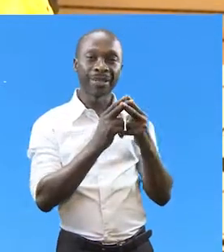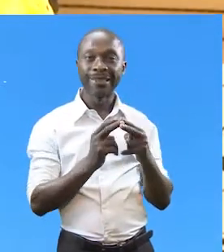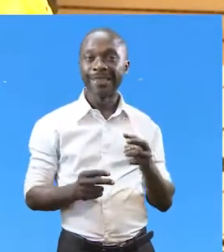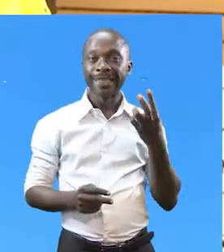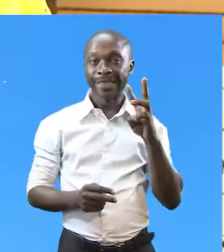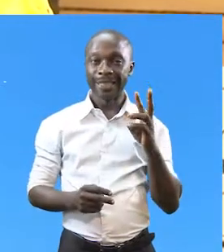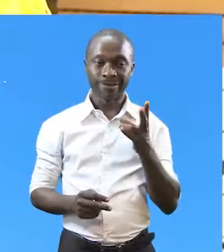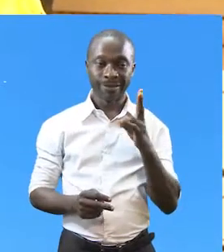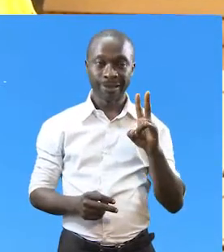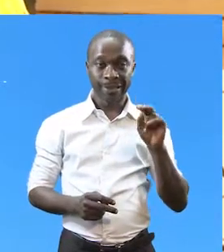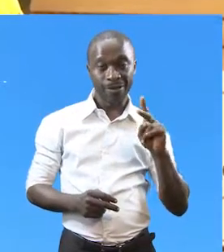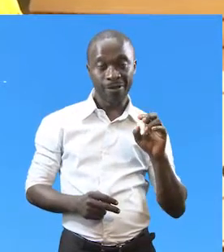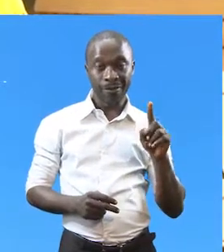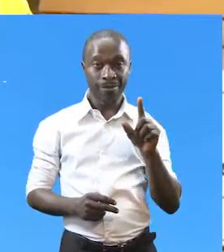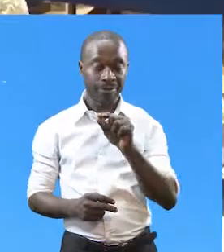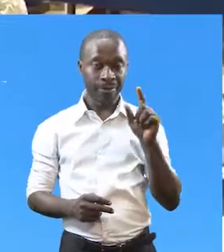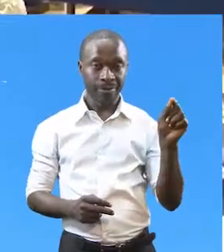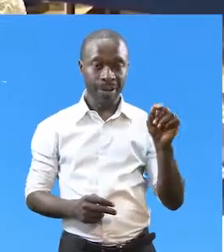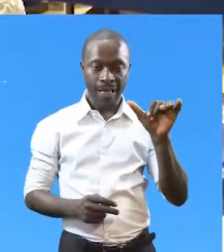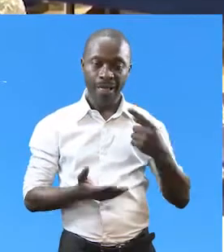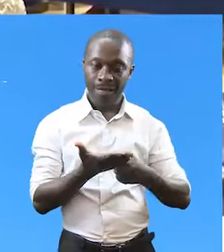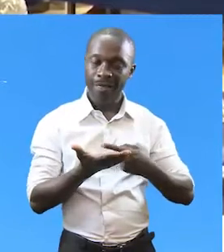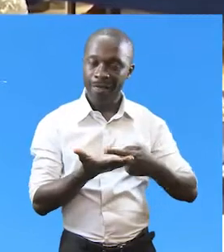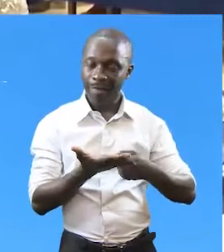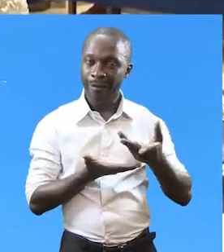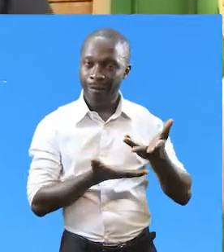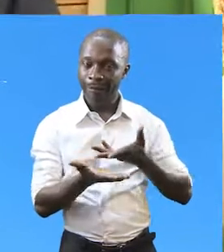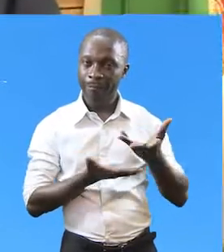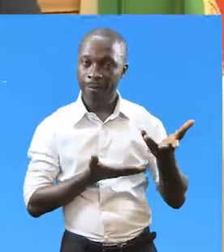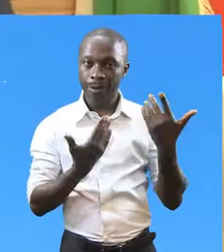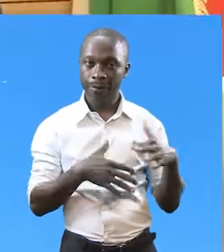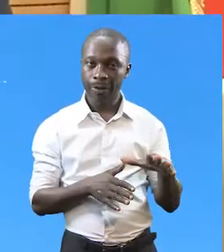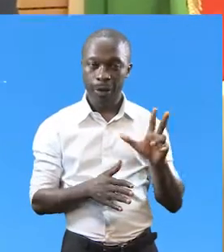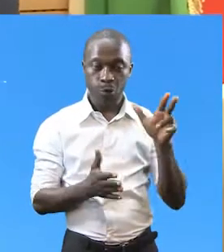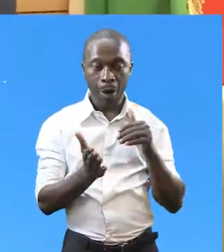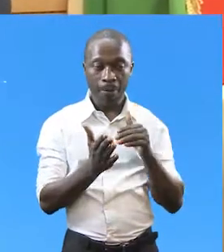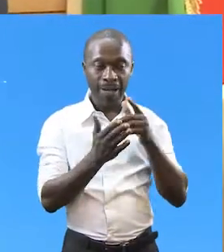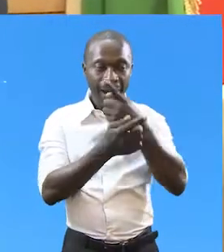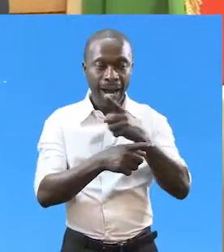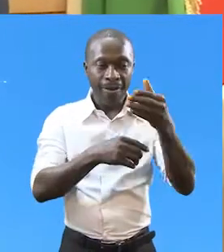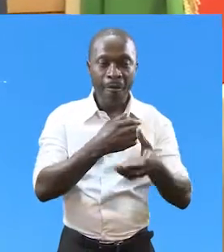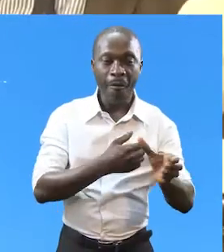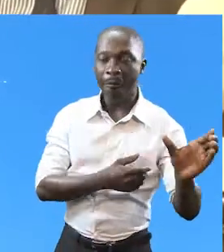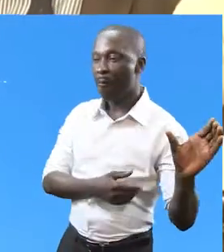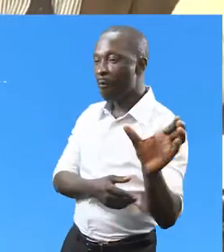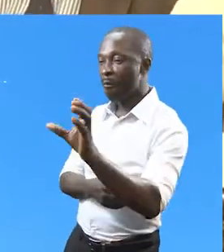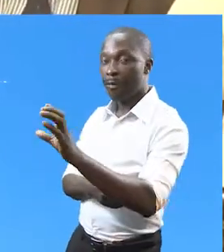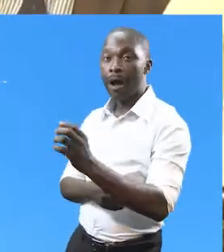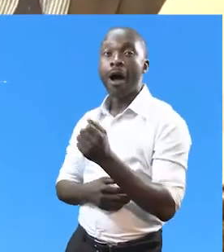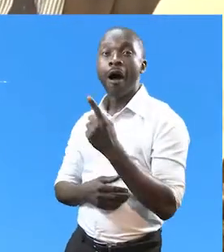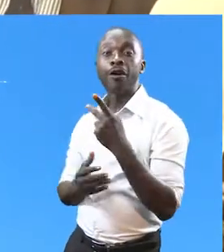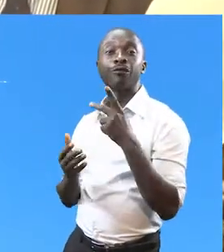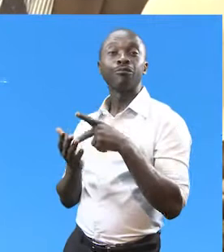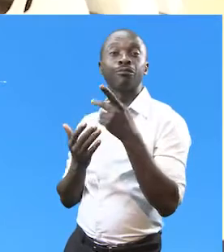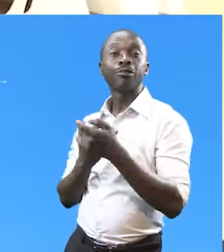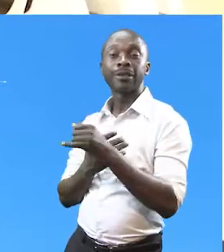la CEMAC a pu lever un financement de près de 3 milliards de francs CFA destiné à couvrir le financement de 11 projets intégrateurs à